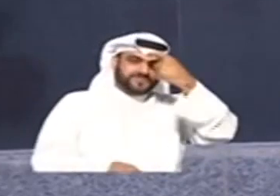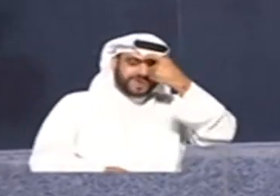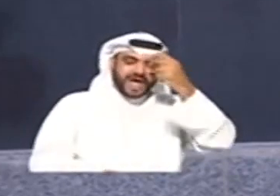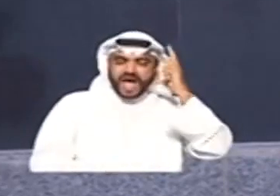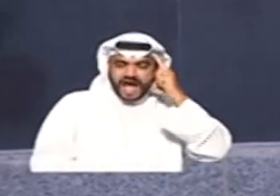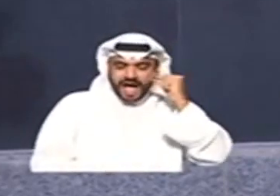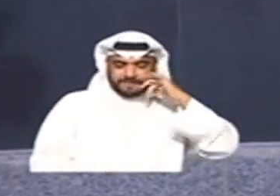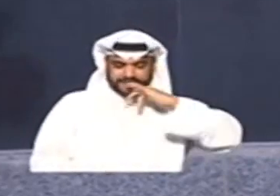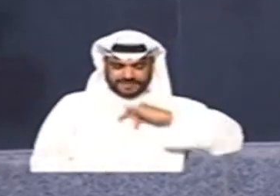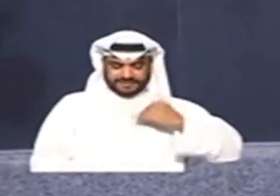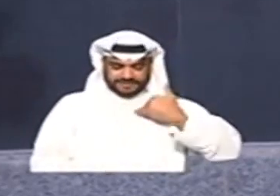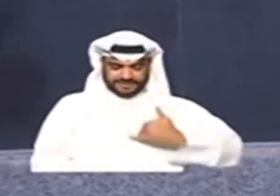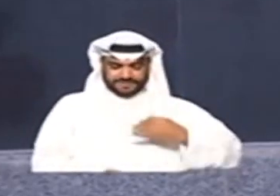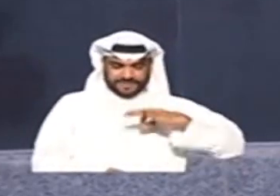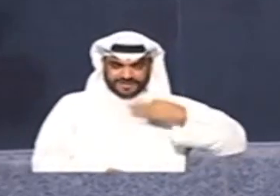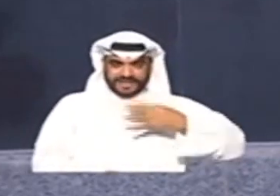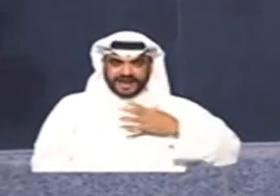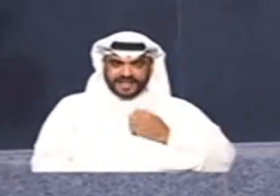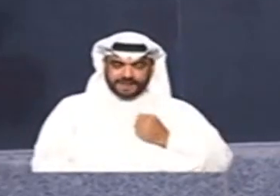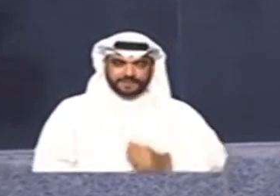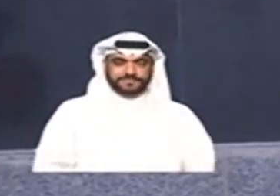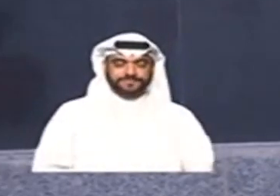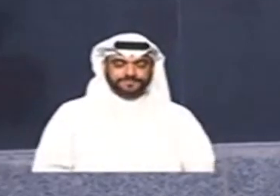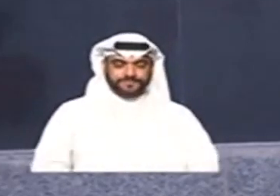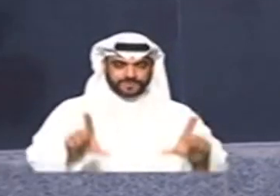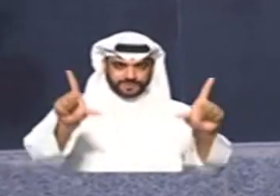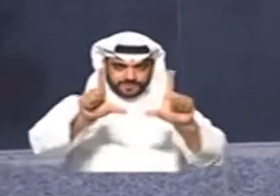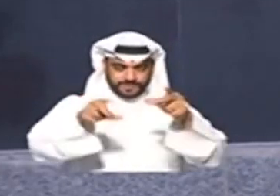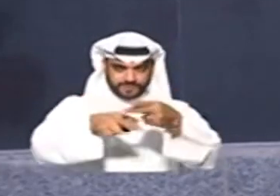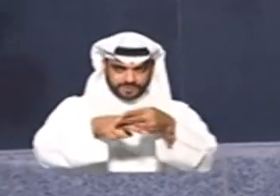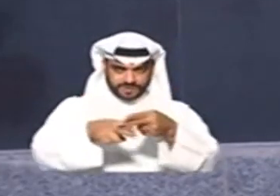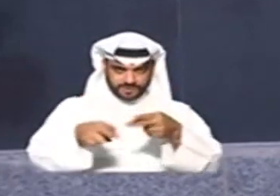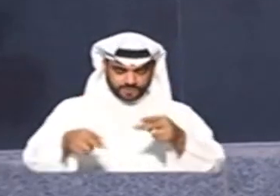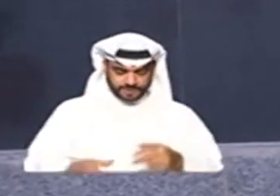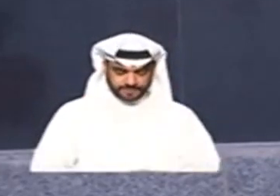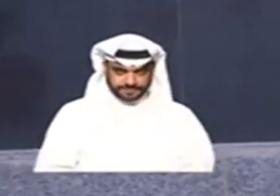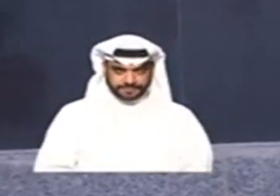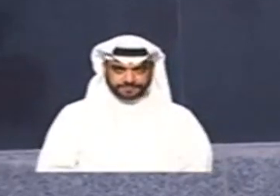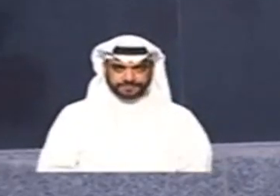بحاجة إلى زراعة القلب. لما أبو علاوي، تلفزيون دولة الكويت.